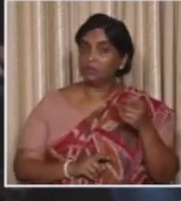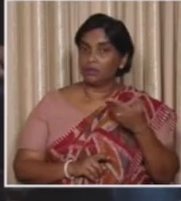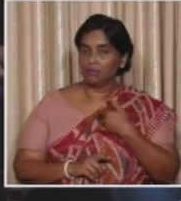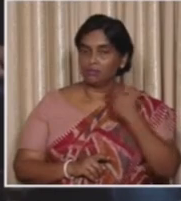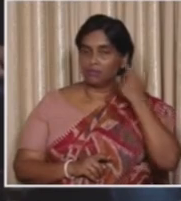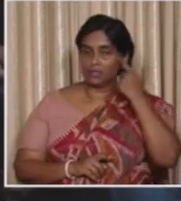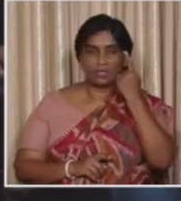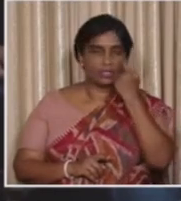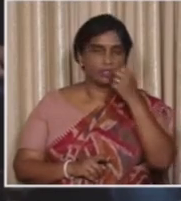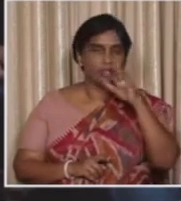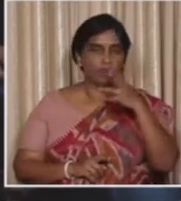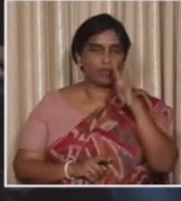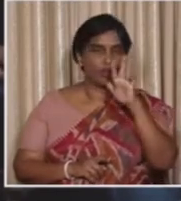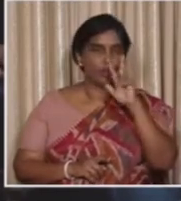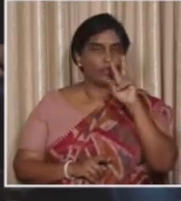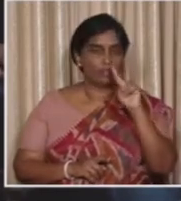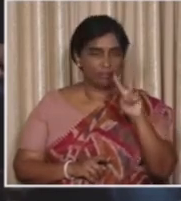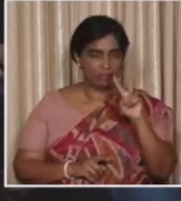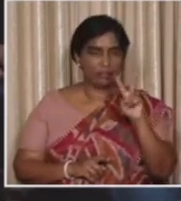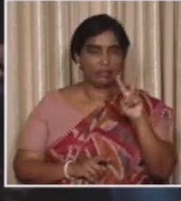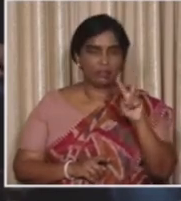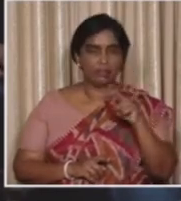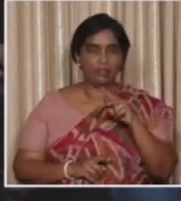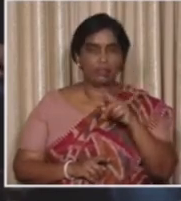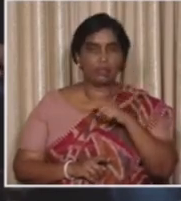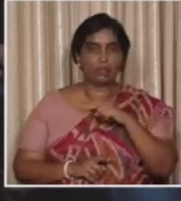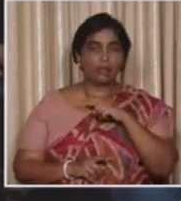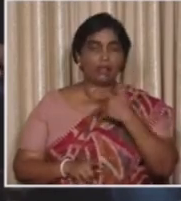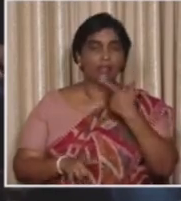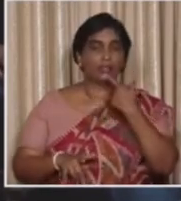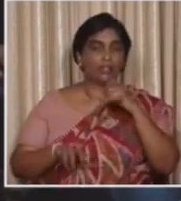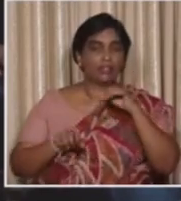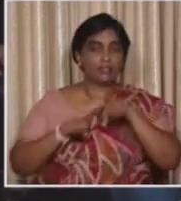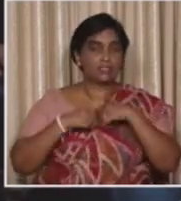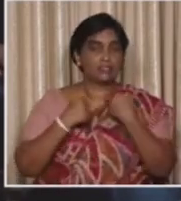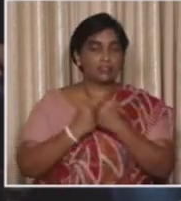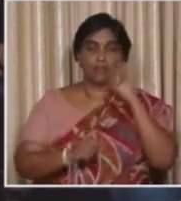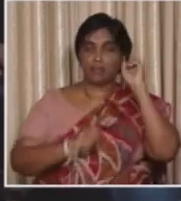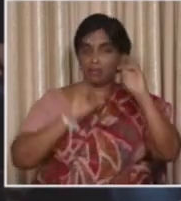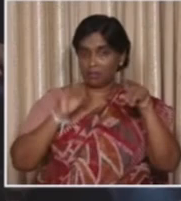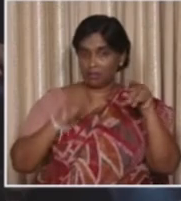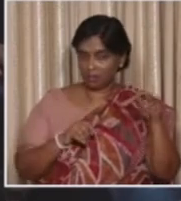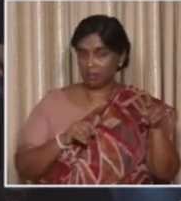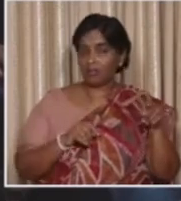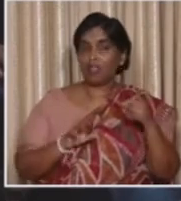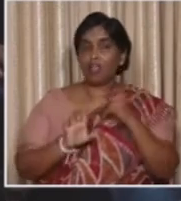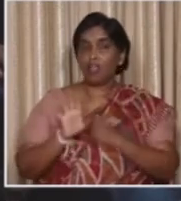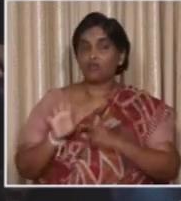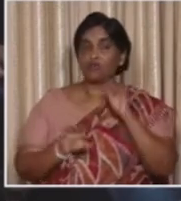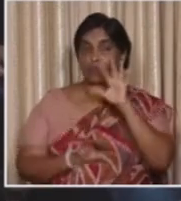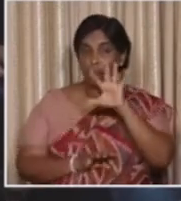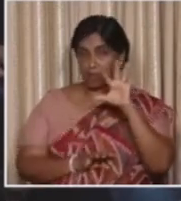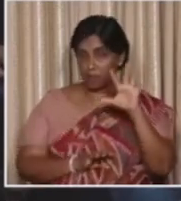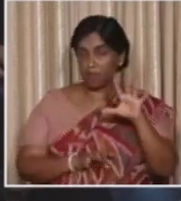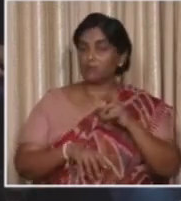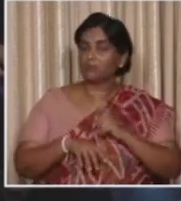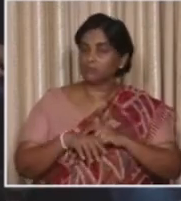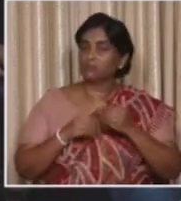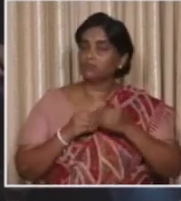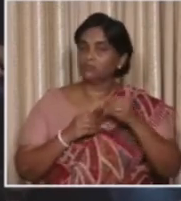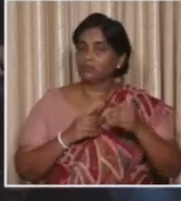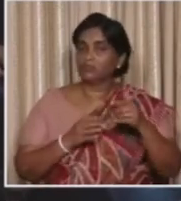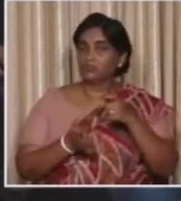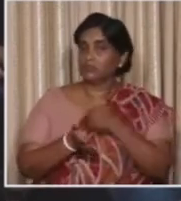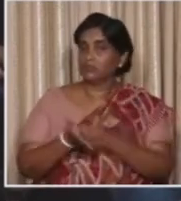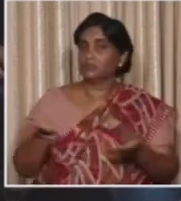මතකයි 1992 තමයි වතු සමාගම් වලට මේ වතු පවරලා දුන්නේ. අවුරුදු 55ක කාලයක් සඳහා තමයි